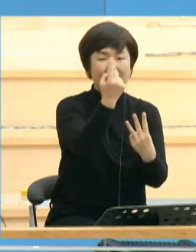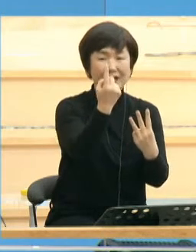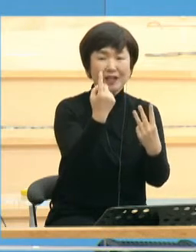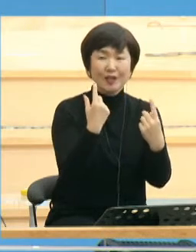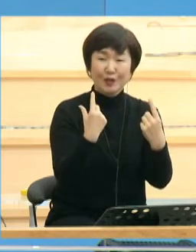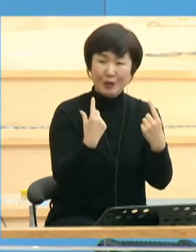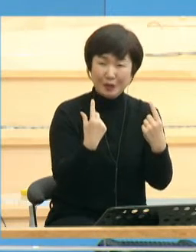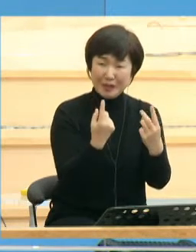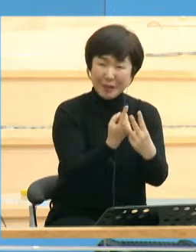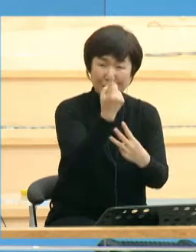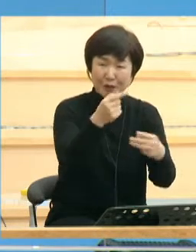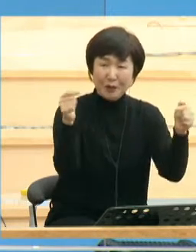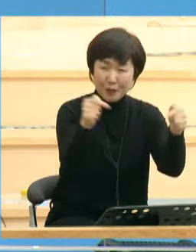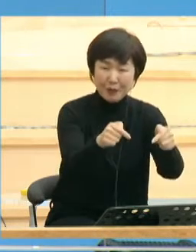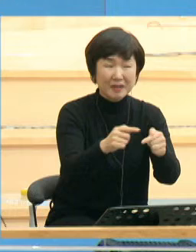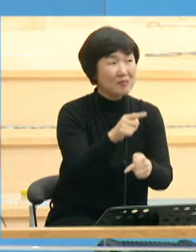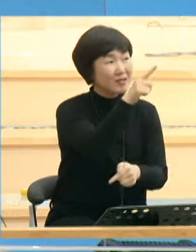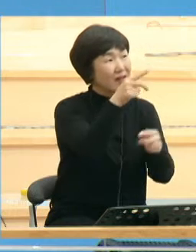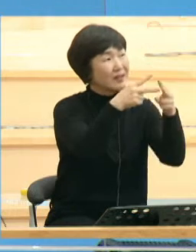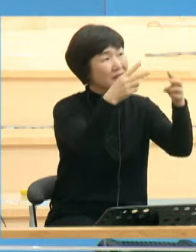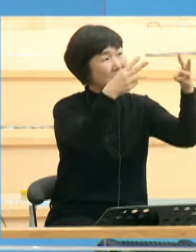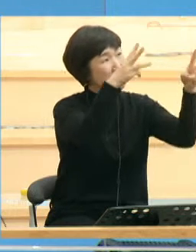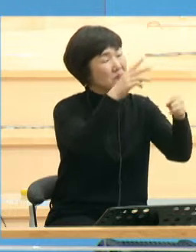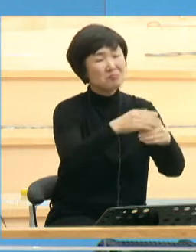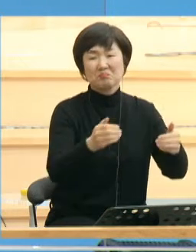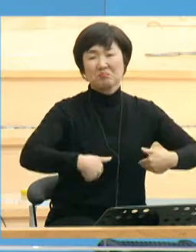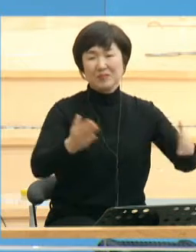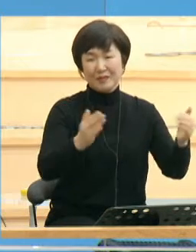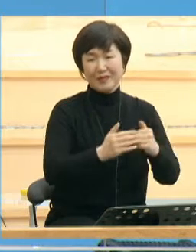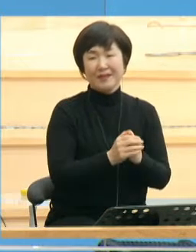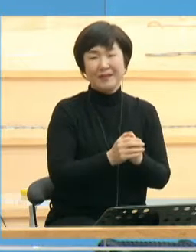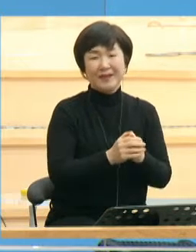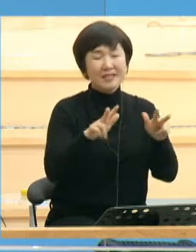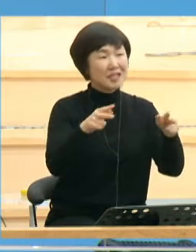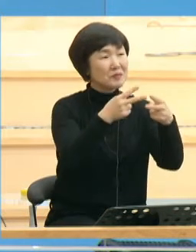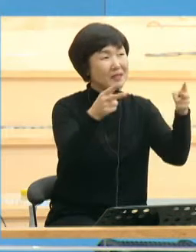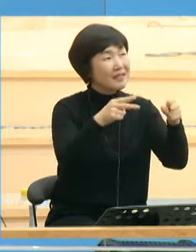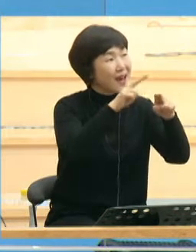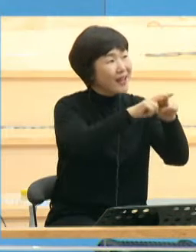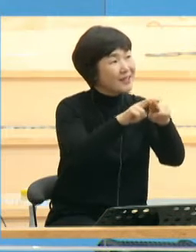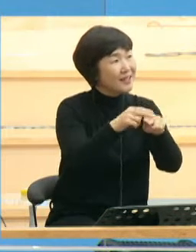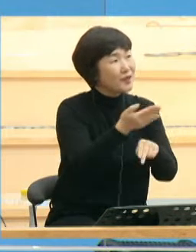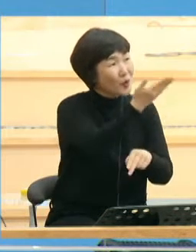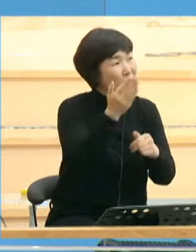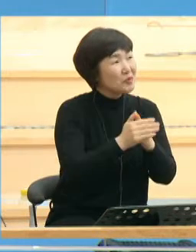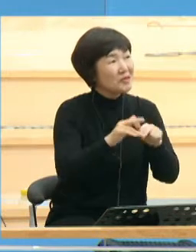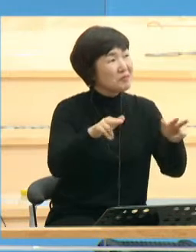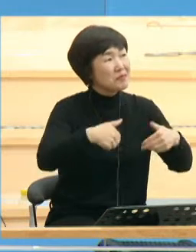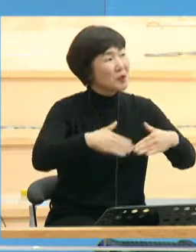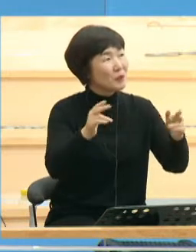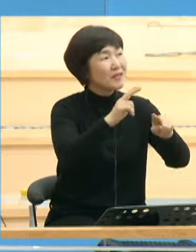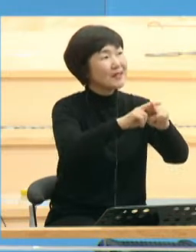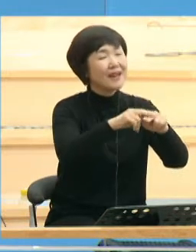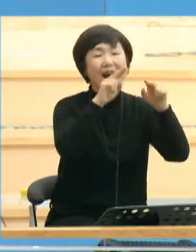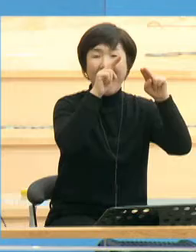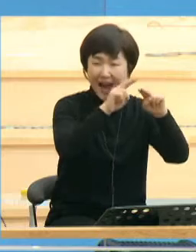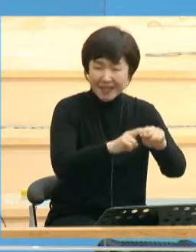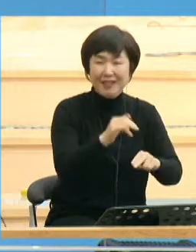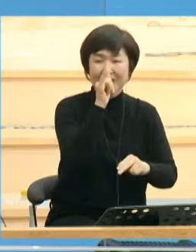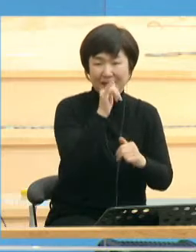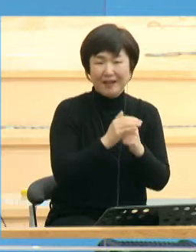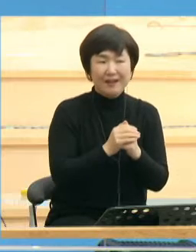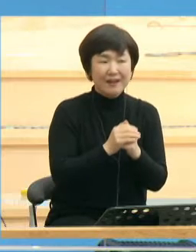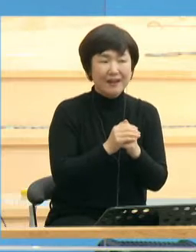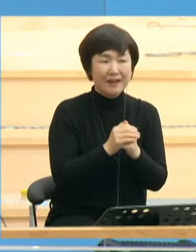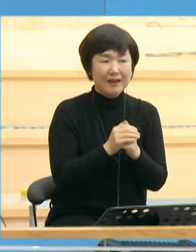없어 1층에 앉아 계신 분들이 어 여러분의 앉아계신 자리는 필요가 없는 자리에 앉아 계신다 고 또 이루가